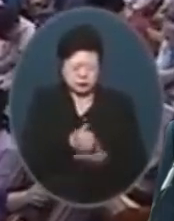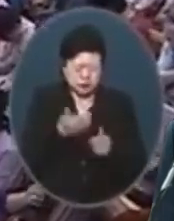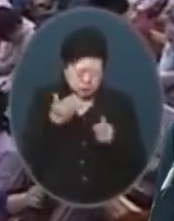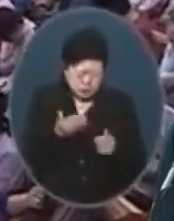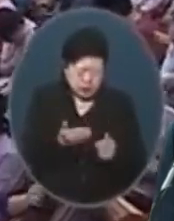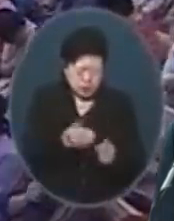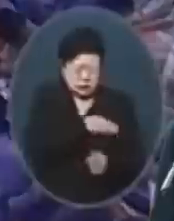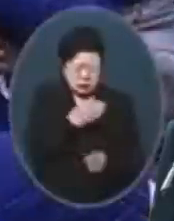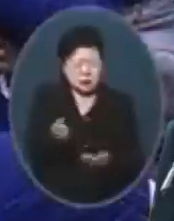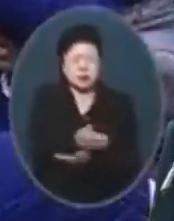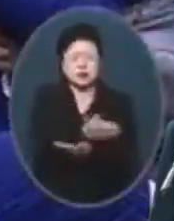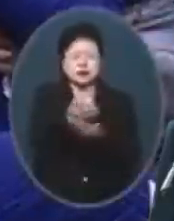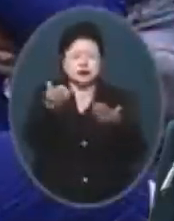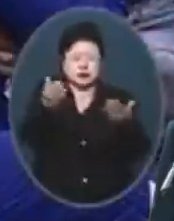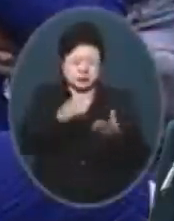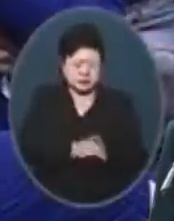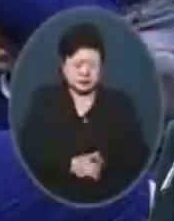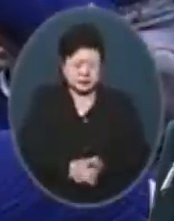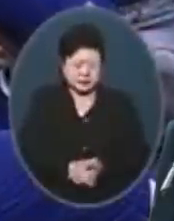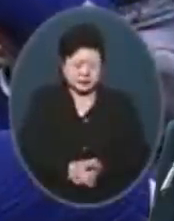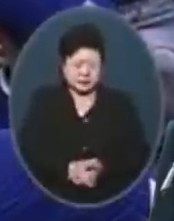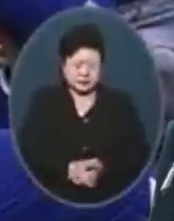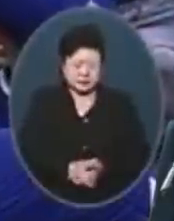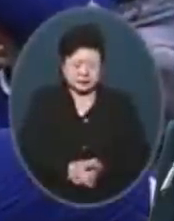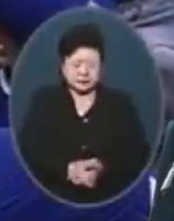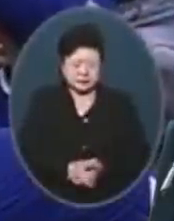주님께서 능력을 베풀어 주시므로